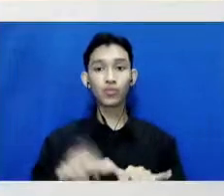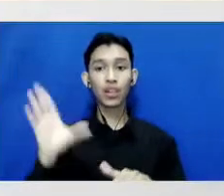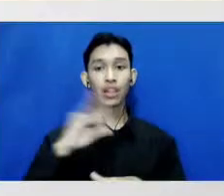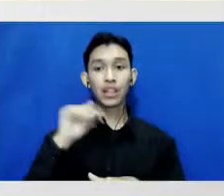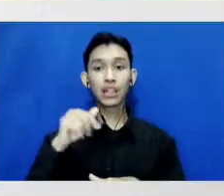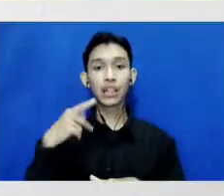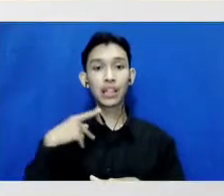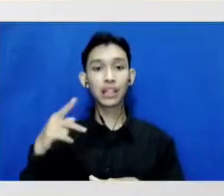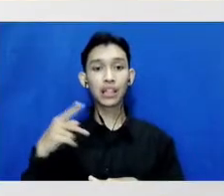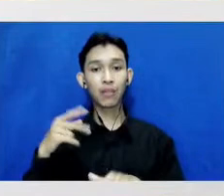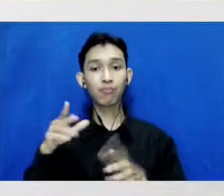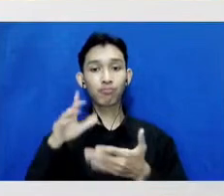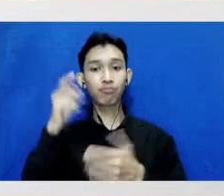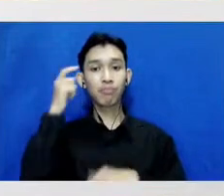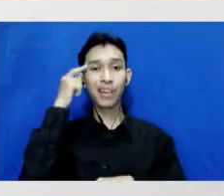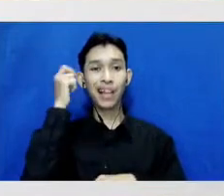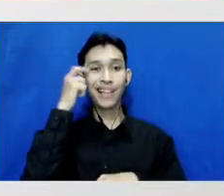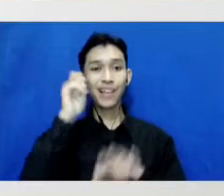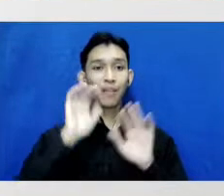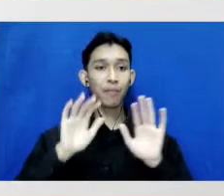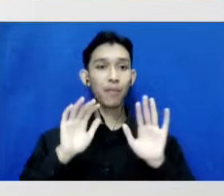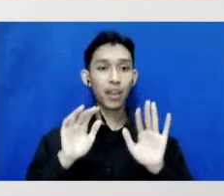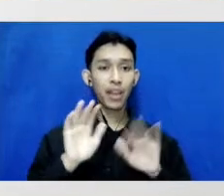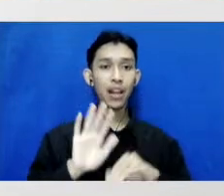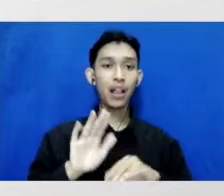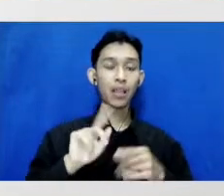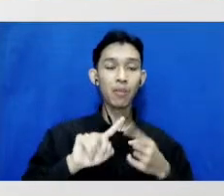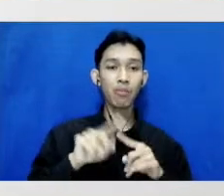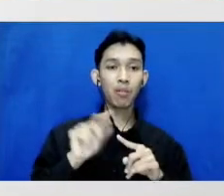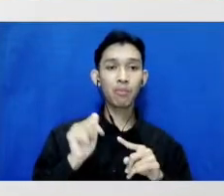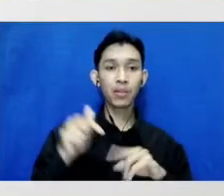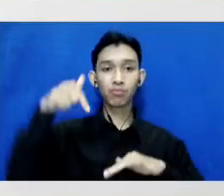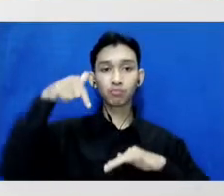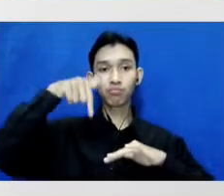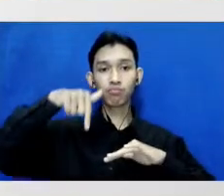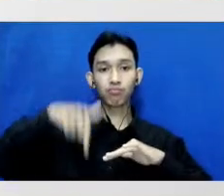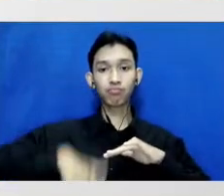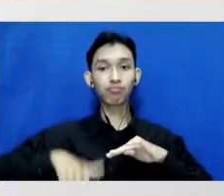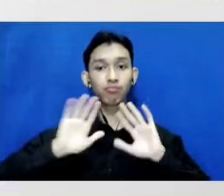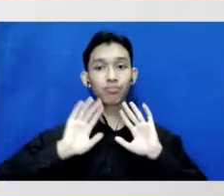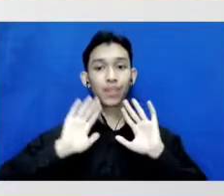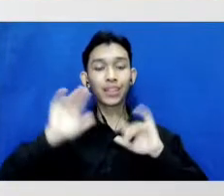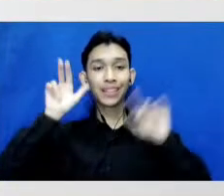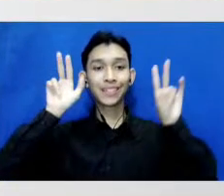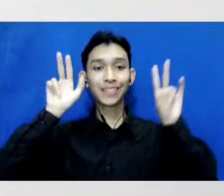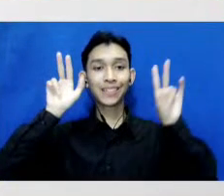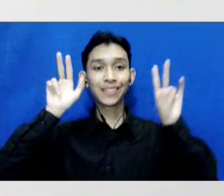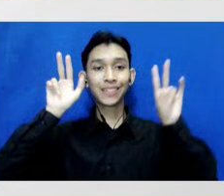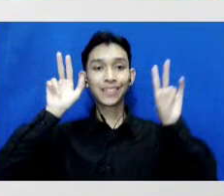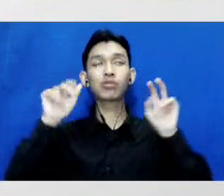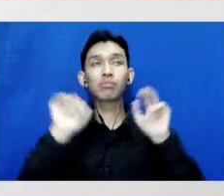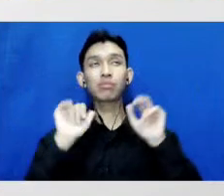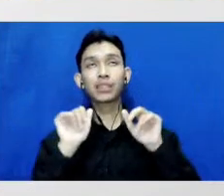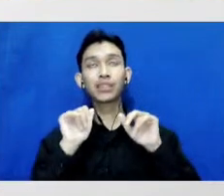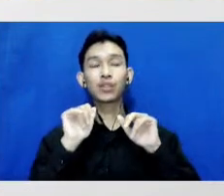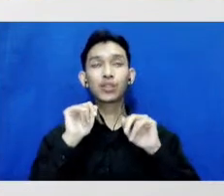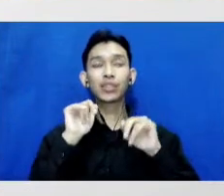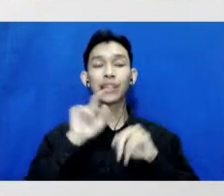akan belajar banyak sekali. Nanti teman-teman bisa mendalami banyak sekali juga isu kepada narasumber, bisa langsung